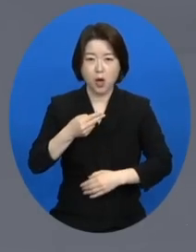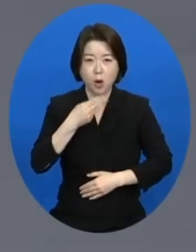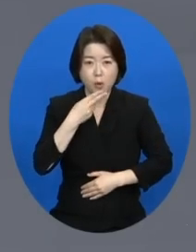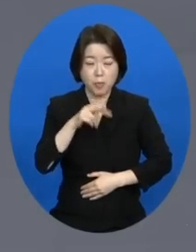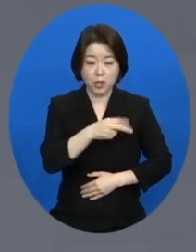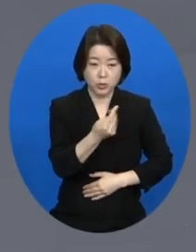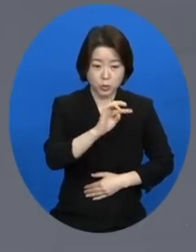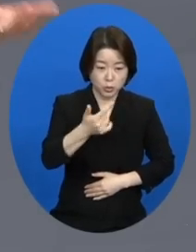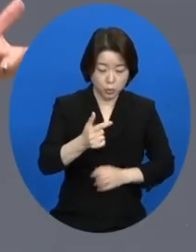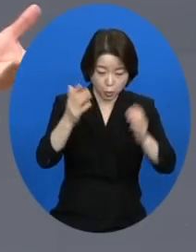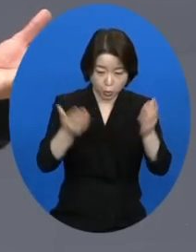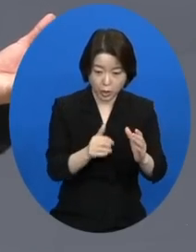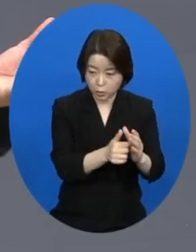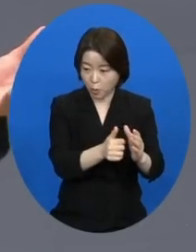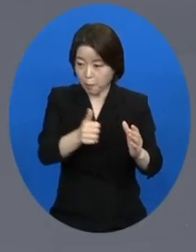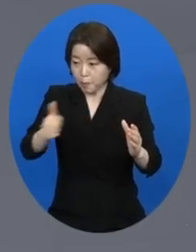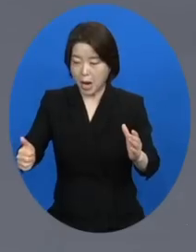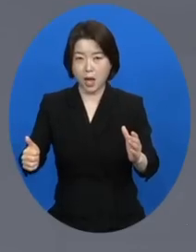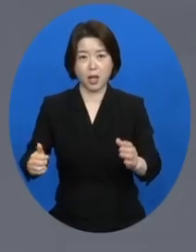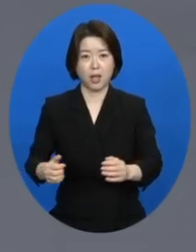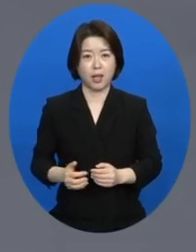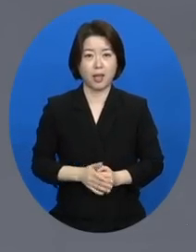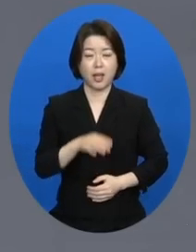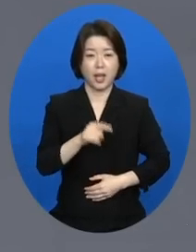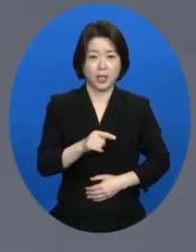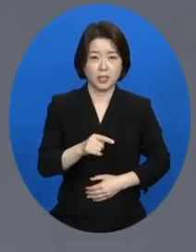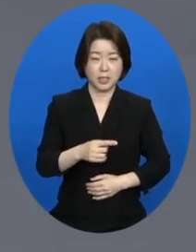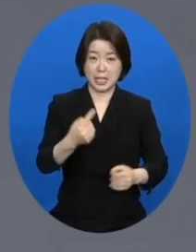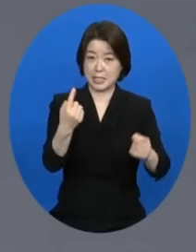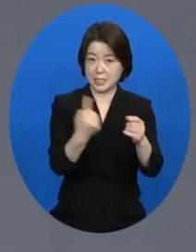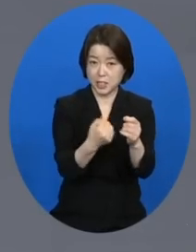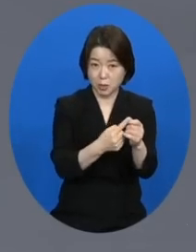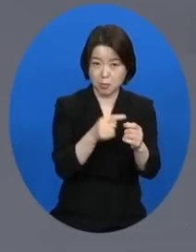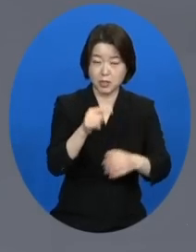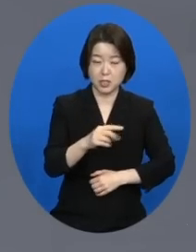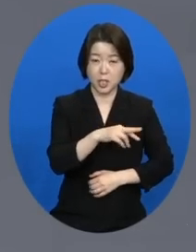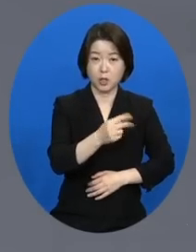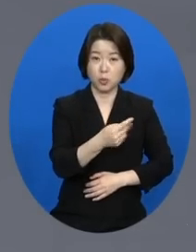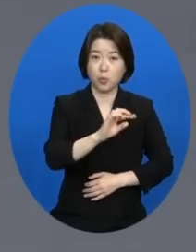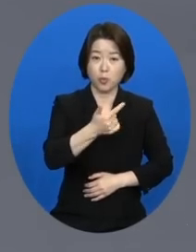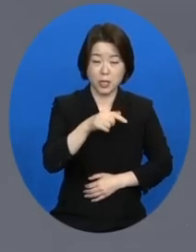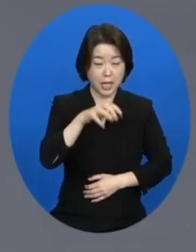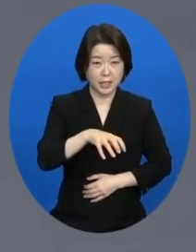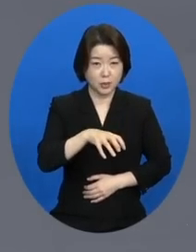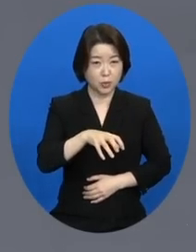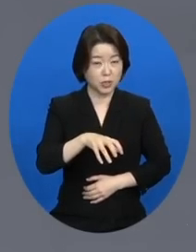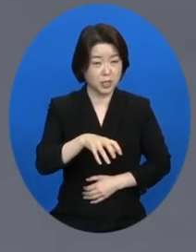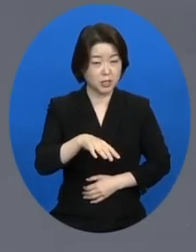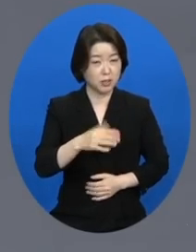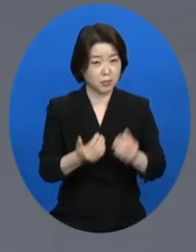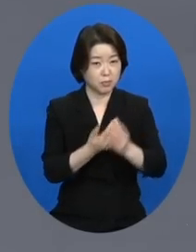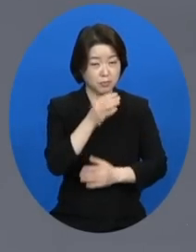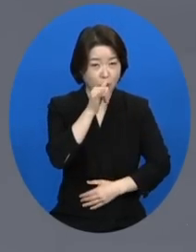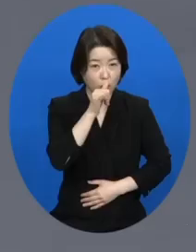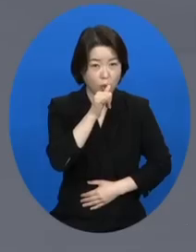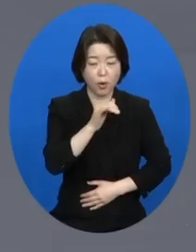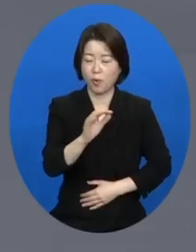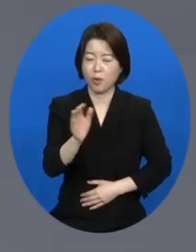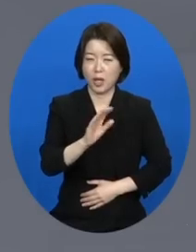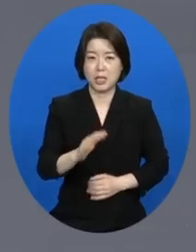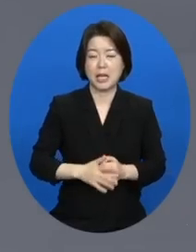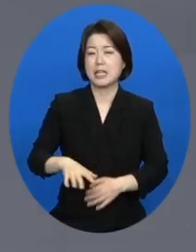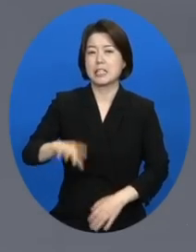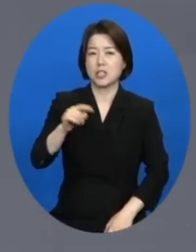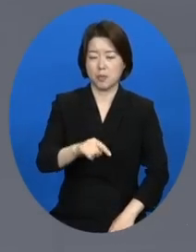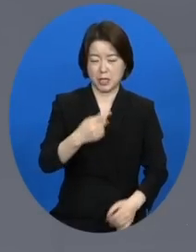도단의 구덩이에서 빠져나오죠. 그런데 이 첫 번째 도단에서 그런 일이 있었냐? 그렇지 않다는 거예요. 사실은